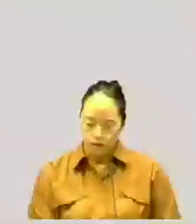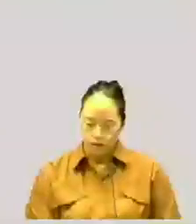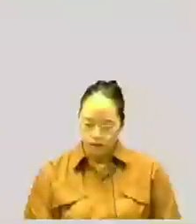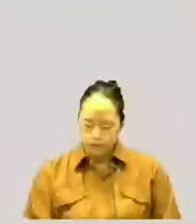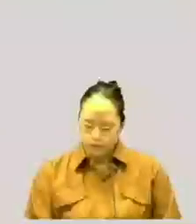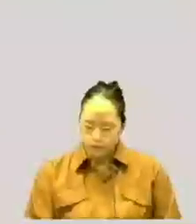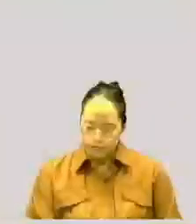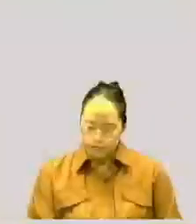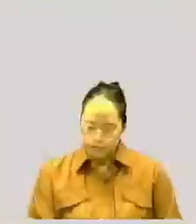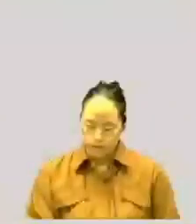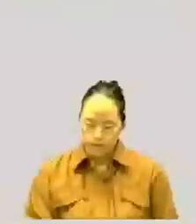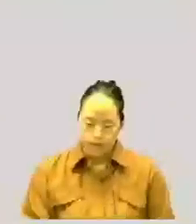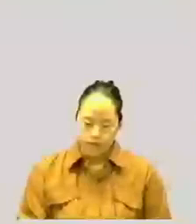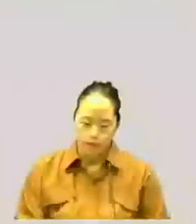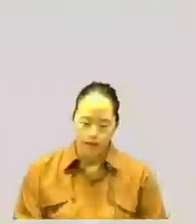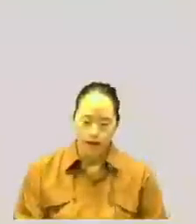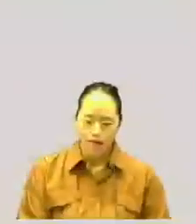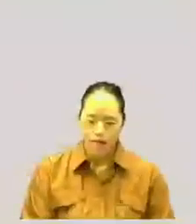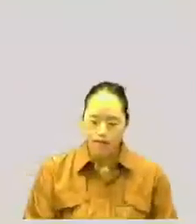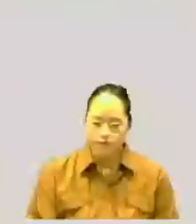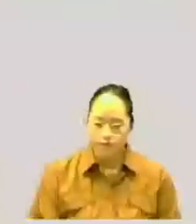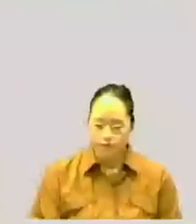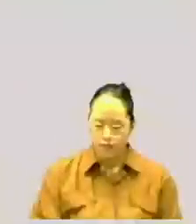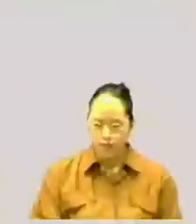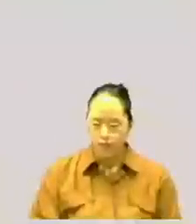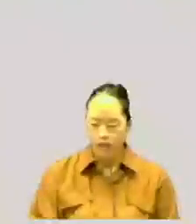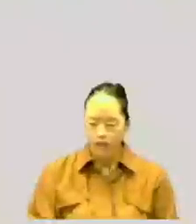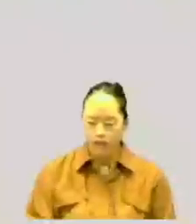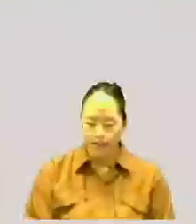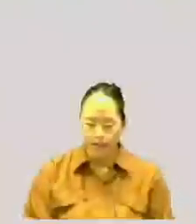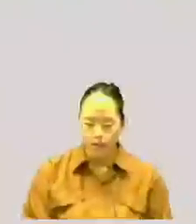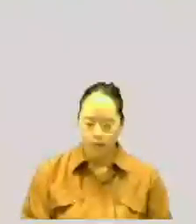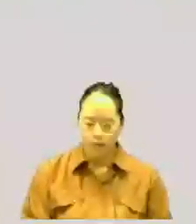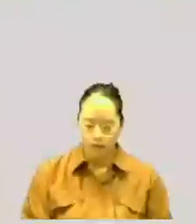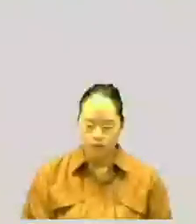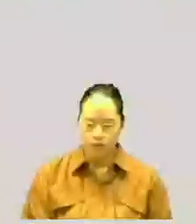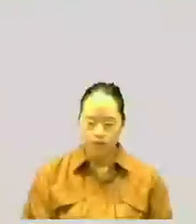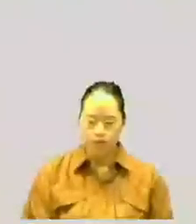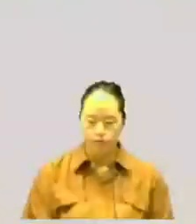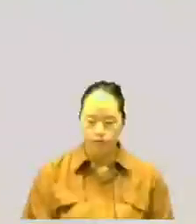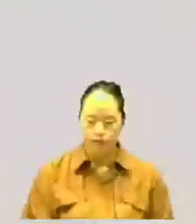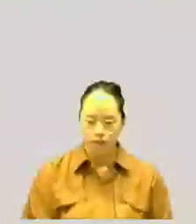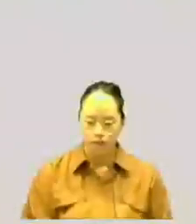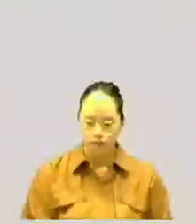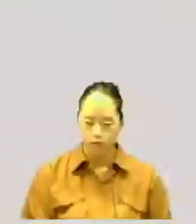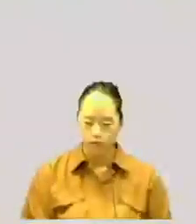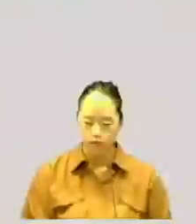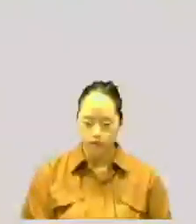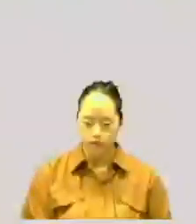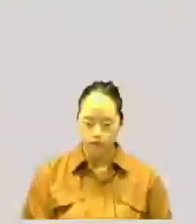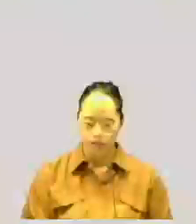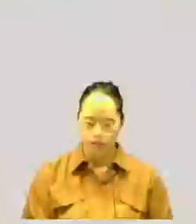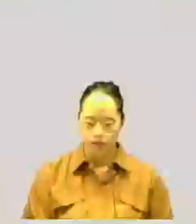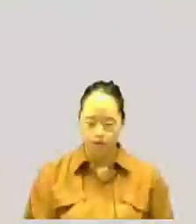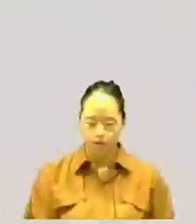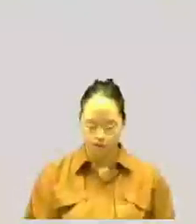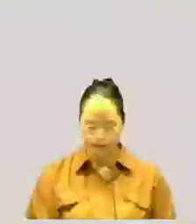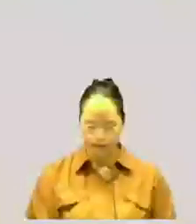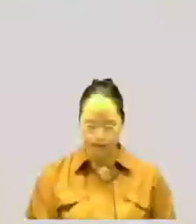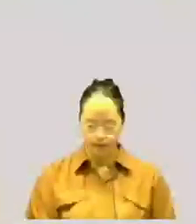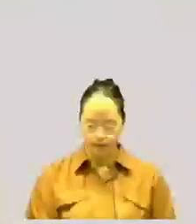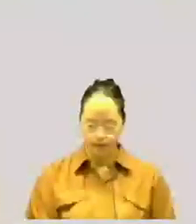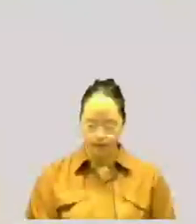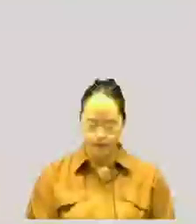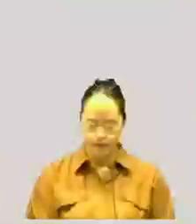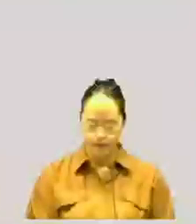话。4节说，害犯罪的国民，担着罪孽的百姓，行恶的种类，败